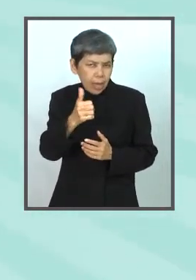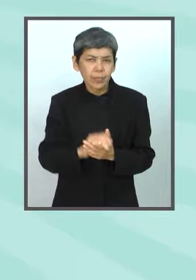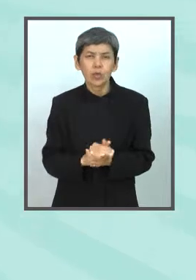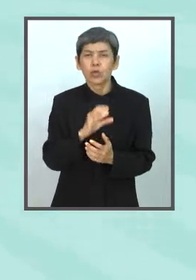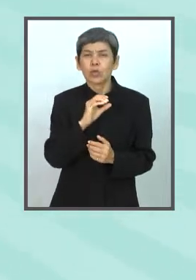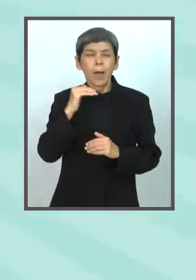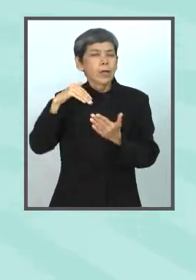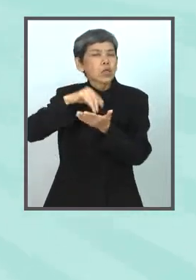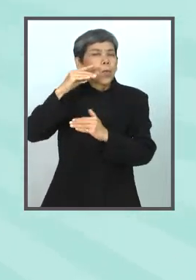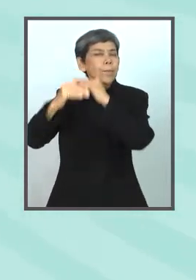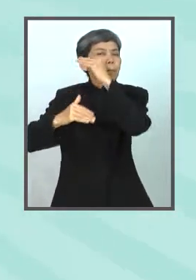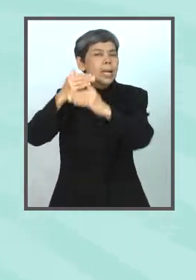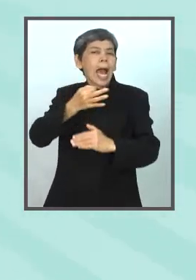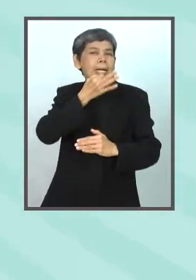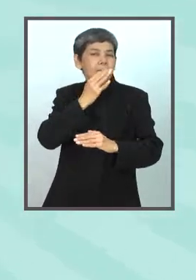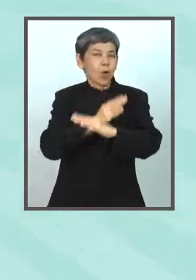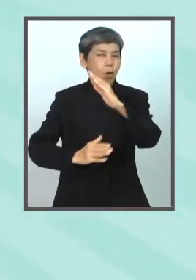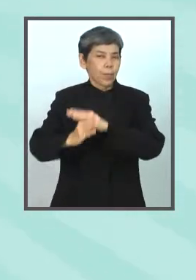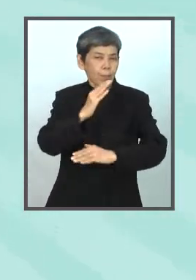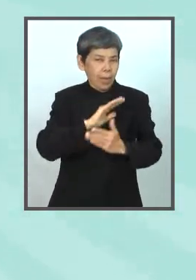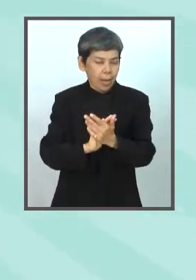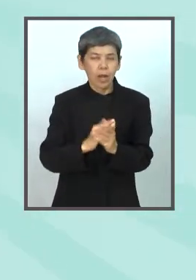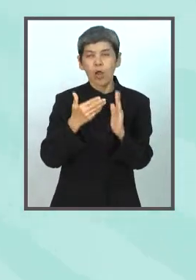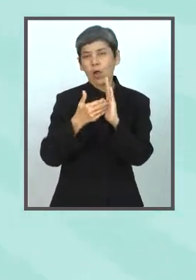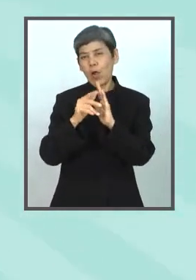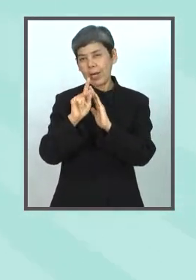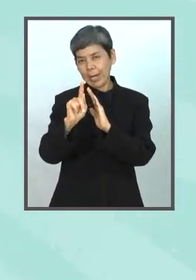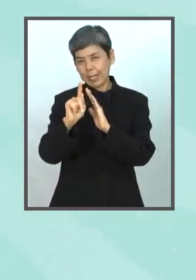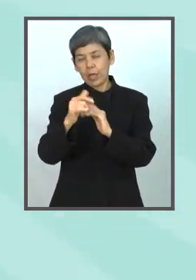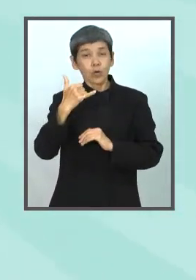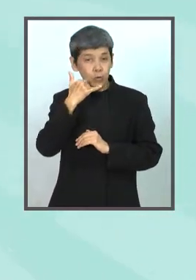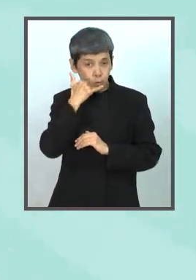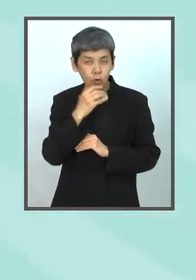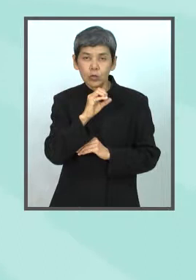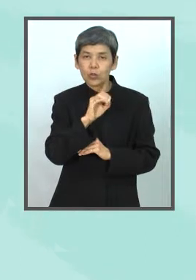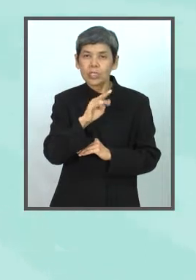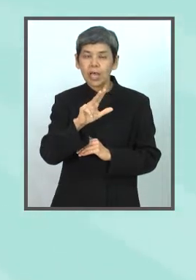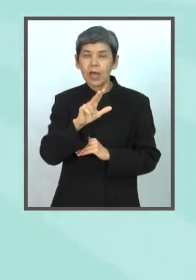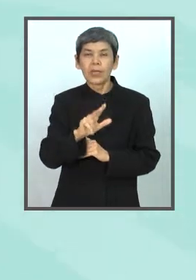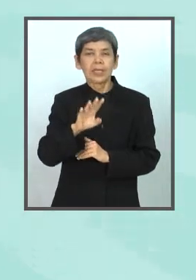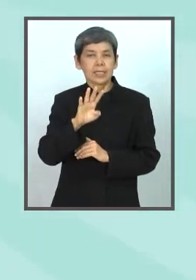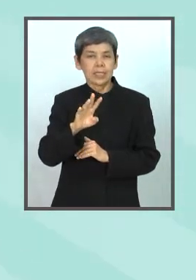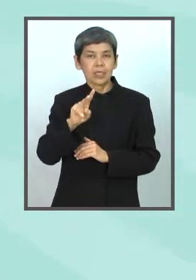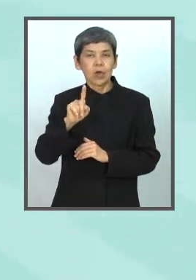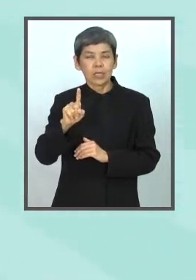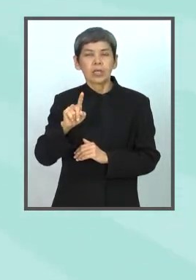ได้ที่ศูนย์พัฒนาศักยภาพและอาชีพคนพิการจังหวัดขอนแก่นโทร